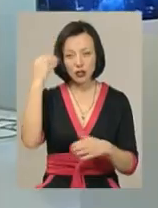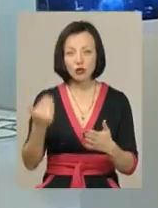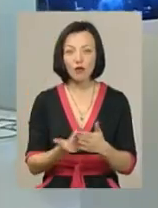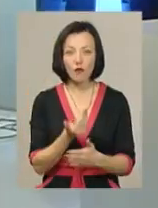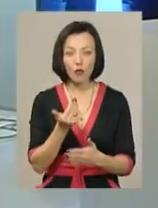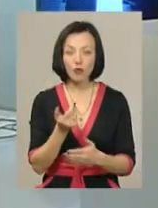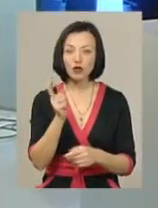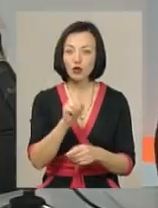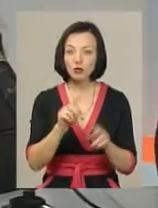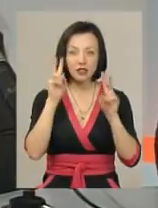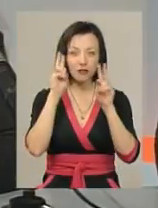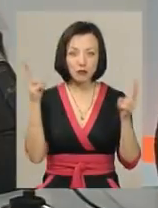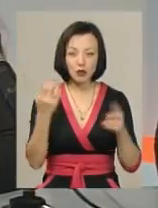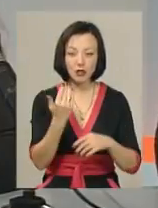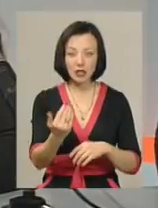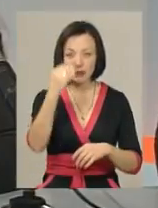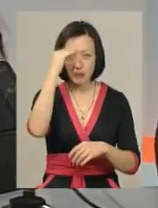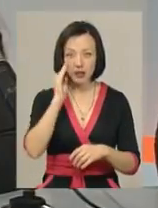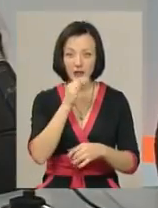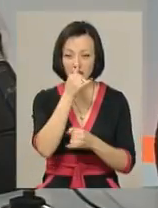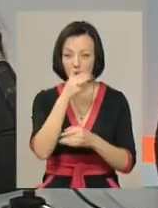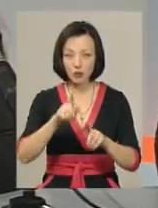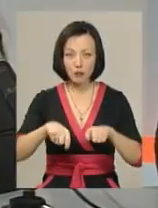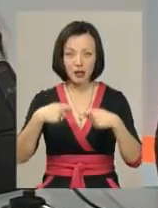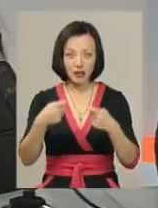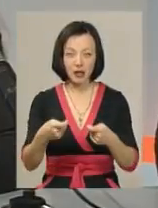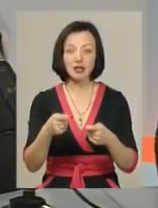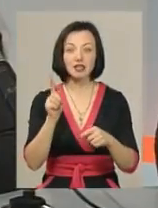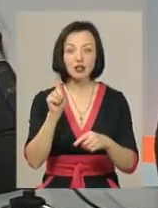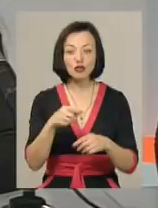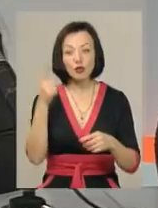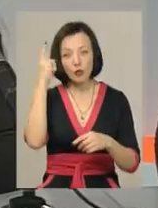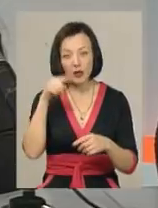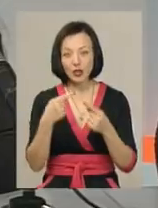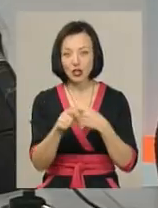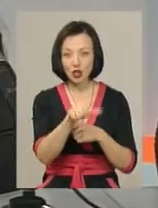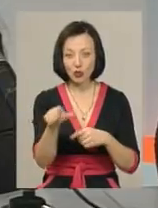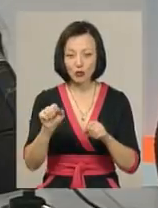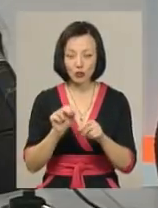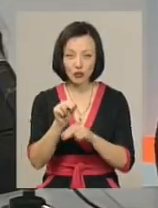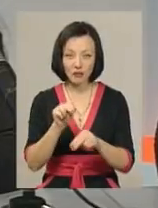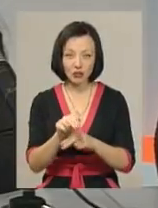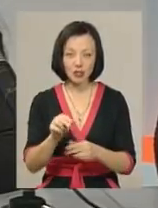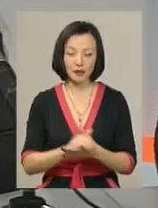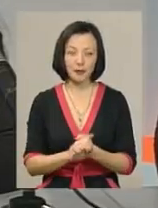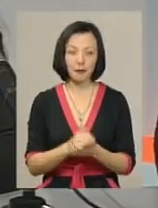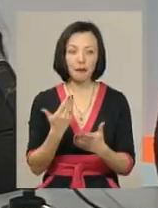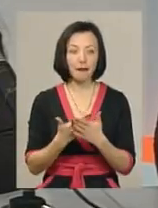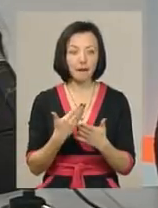новому тому чого не вміють Її батьки і не можуть цього передати І те що вміють інші люди які можуть її зорієнтувати